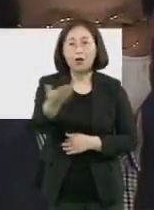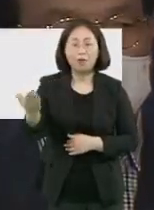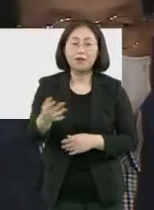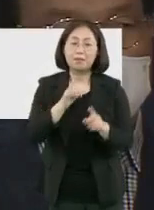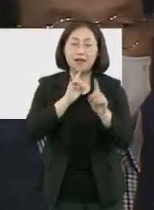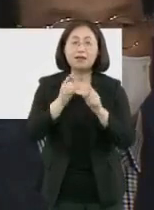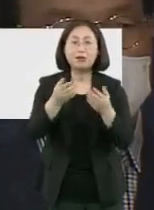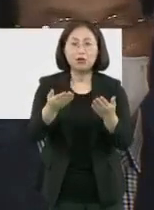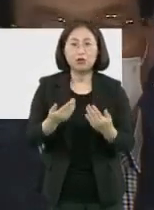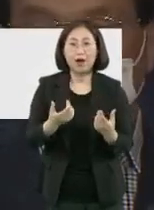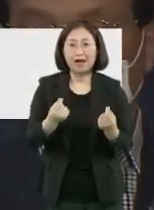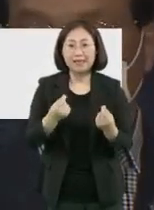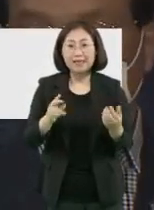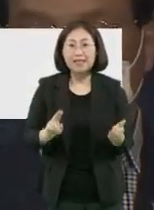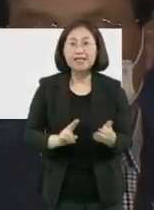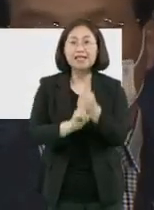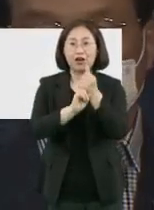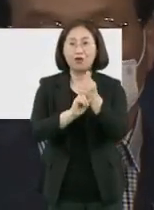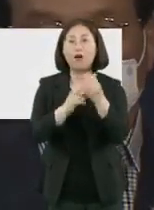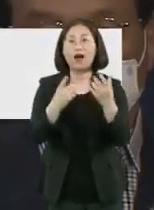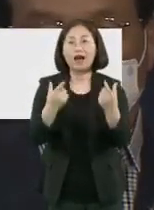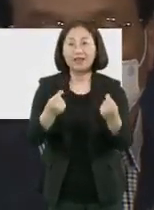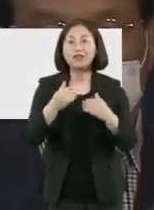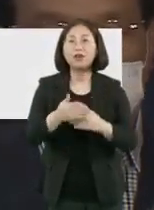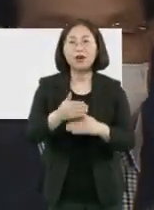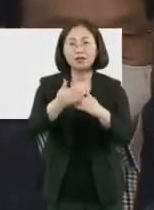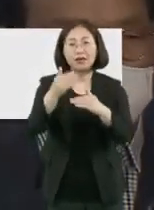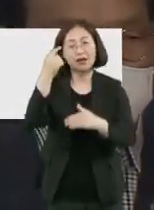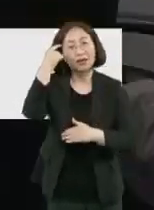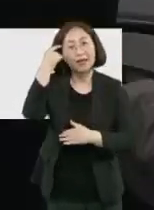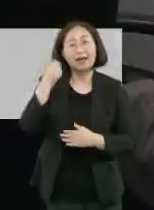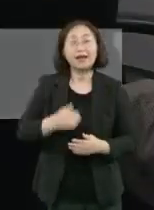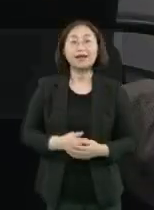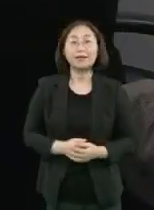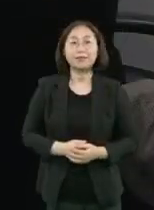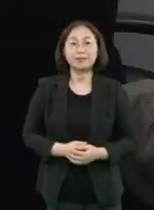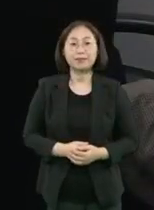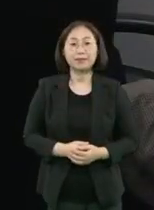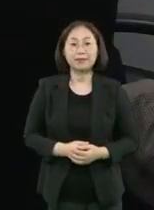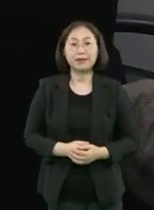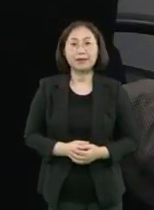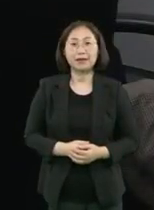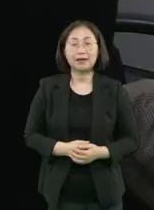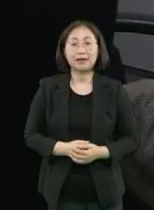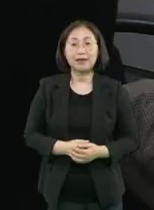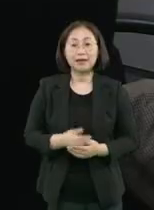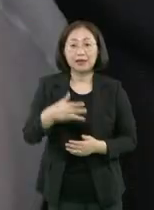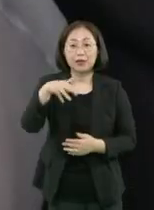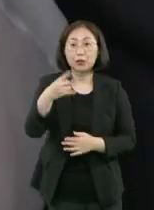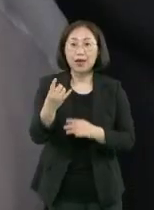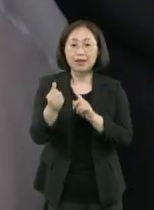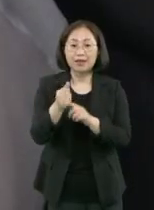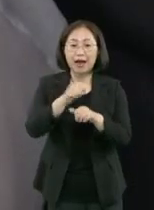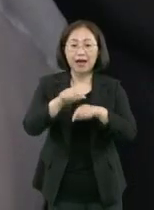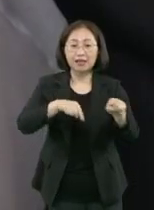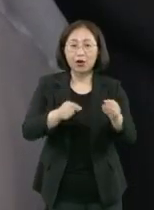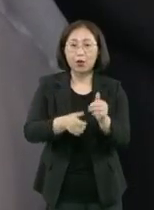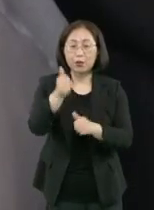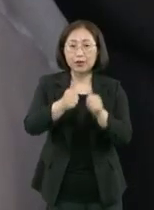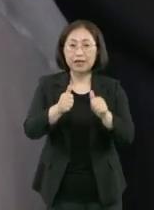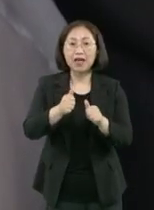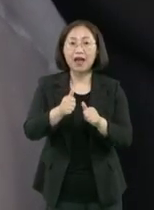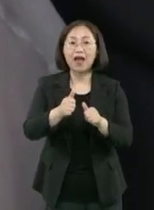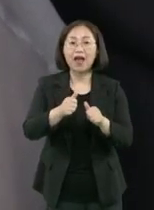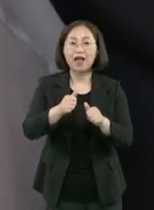같은 기적과 같은 과정이 아니었나 생각합니다. 최 당선인은 행정고시를 통해 공직에 입문한